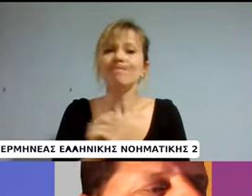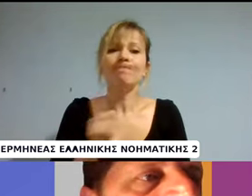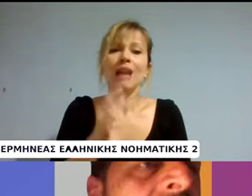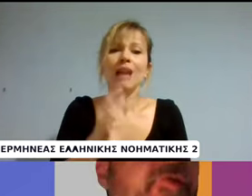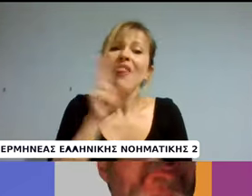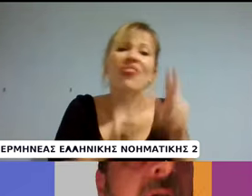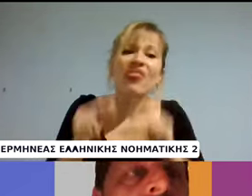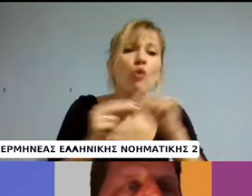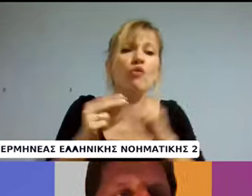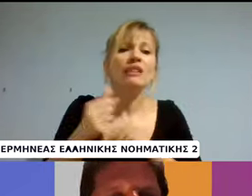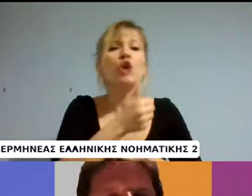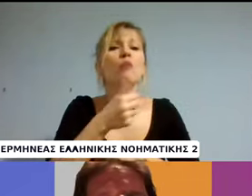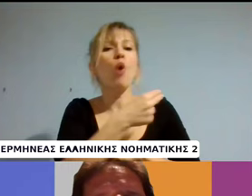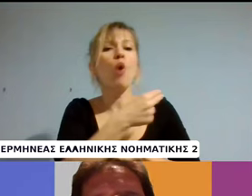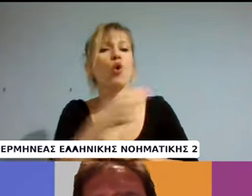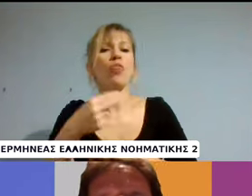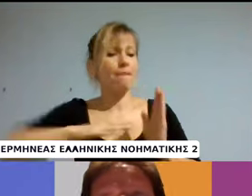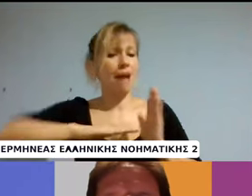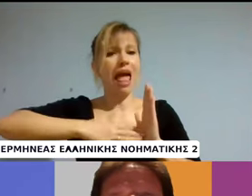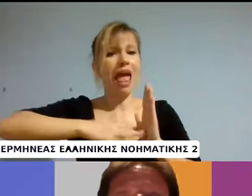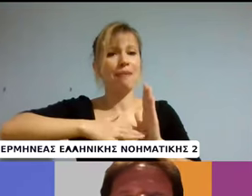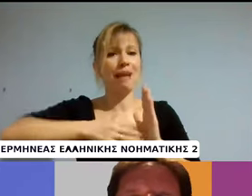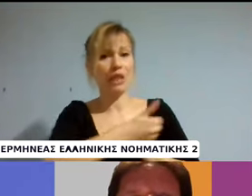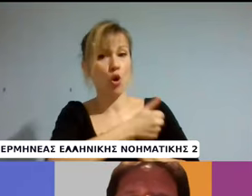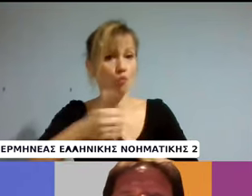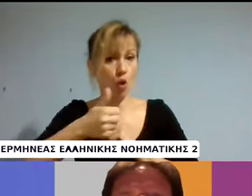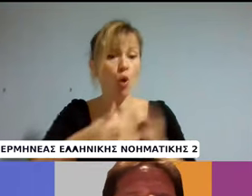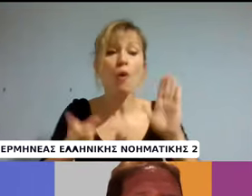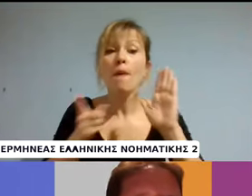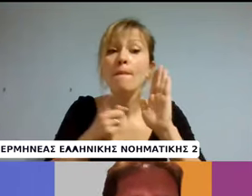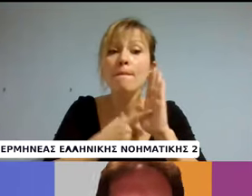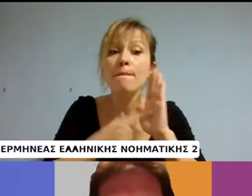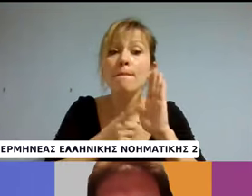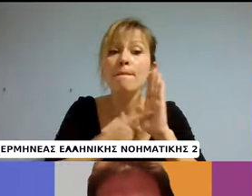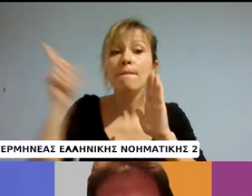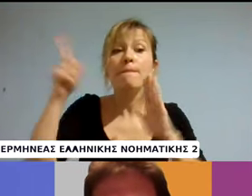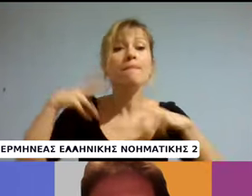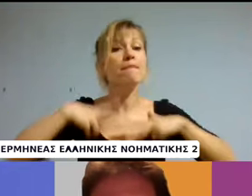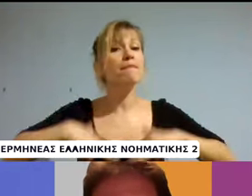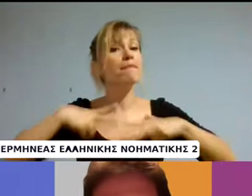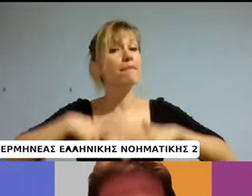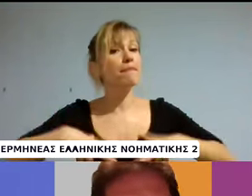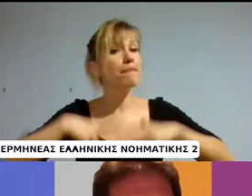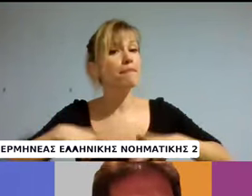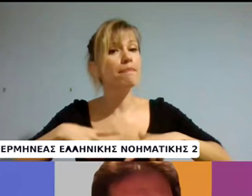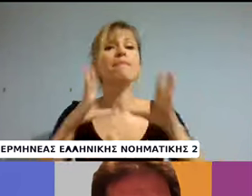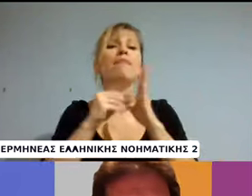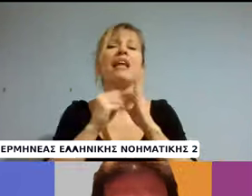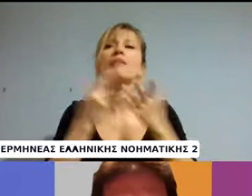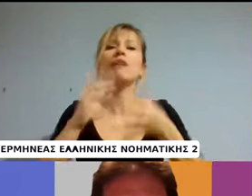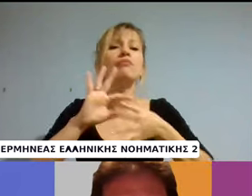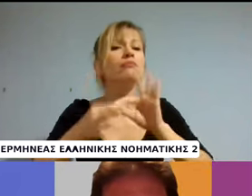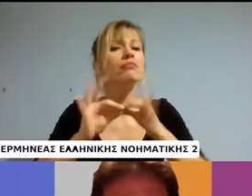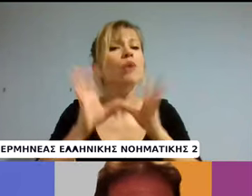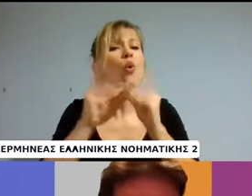για καθορισμένο από την πολιτεία, ας πούμε στην περίπτωση του δικηγορικού συλλόγου ή του ιατρικού συλλόγου, ενός